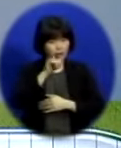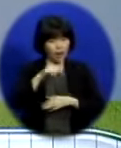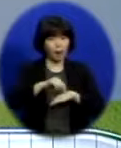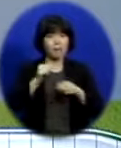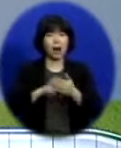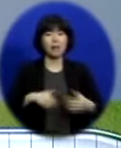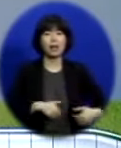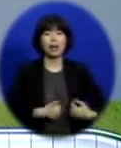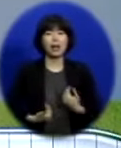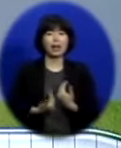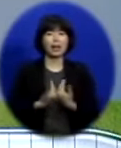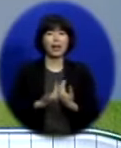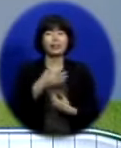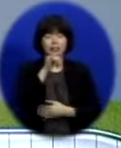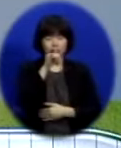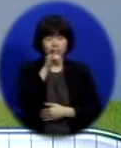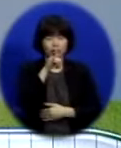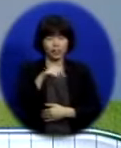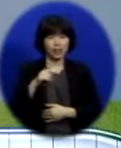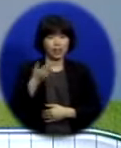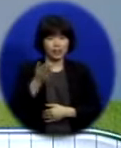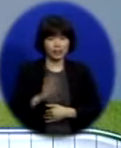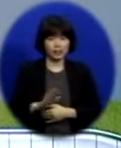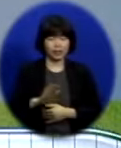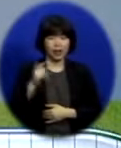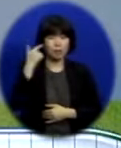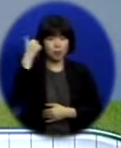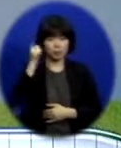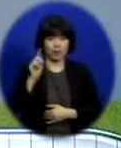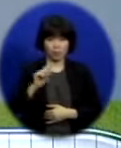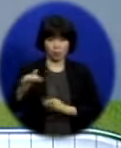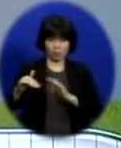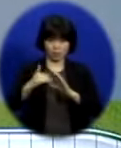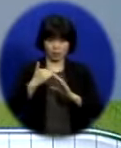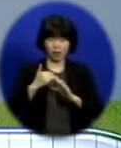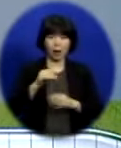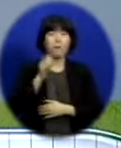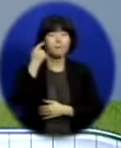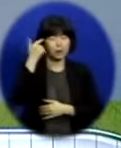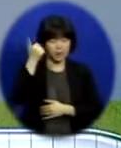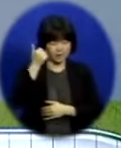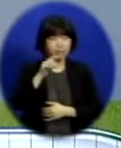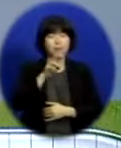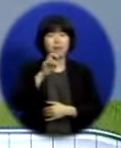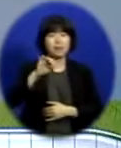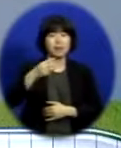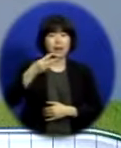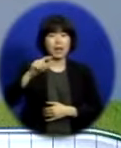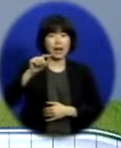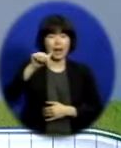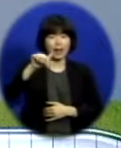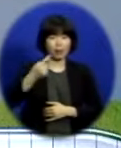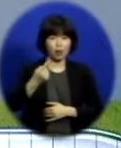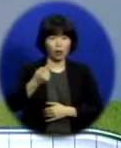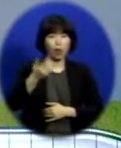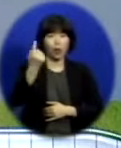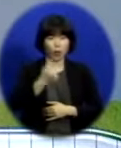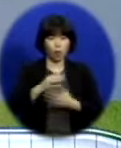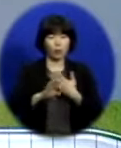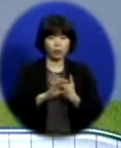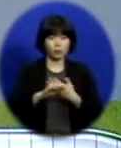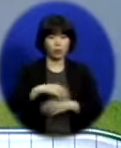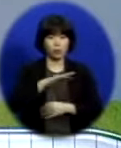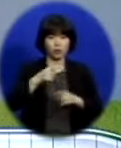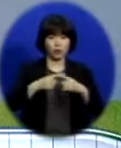그 목사님께서 이런 메일을 보내셨어요 목사님 밀라 오시면 저희 교회 꼭 오셔서 수요 저녁